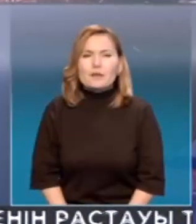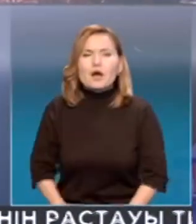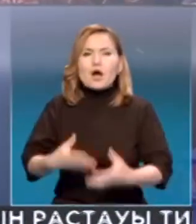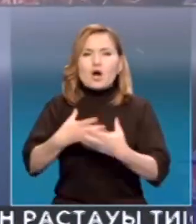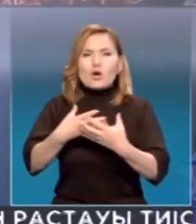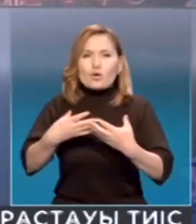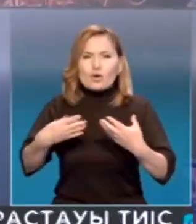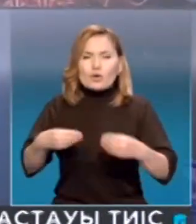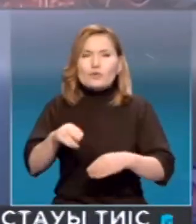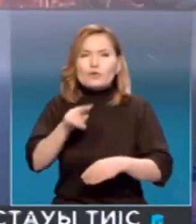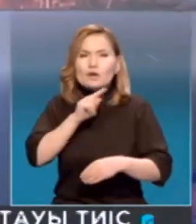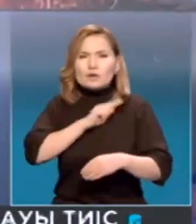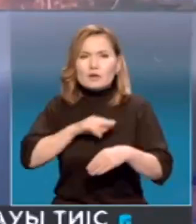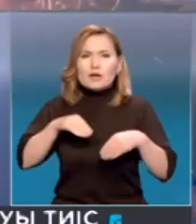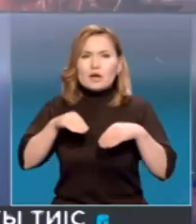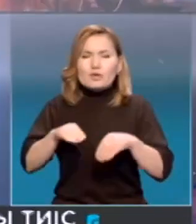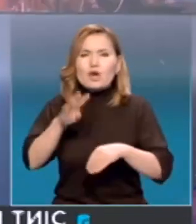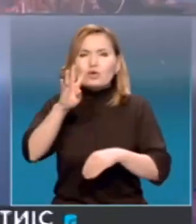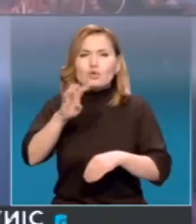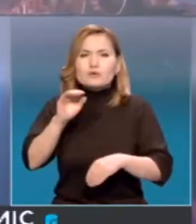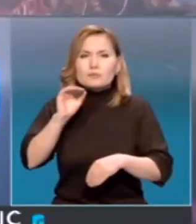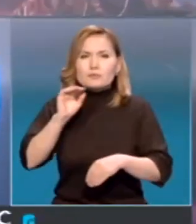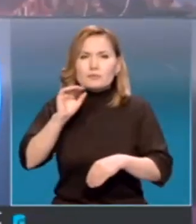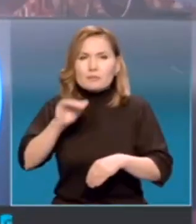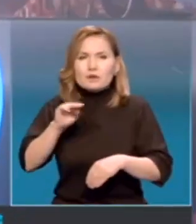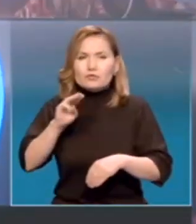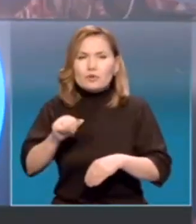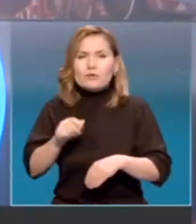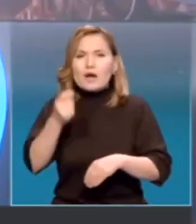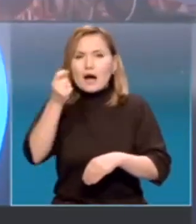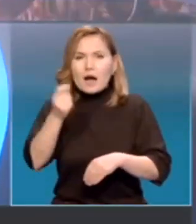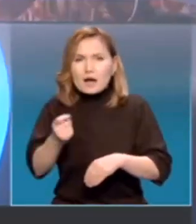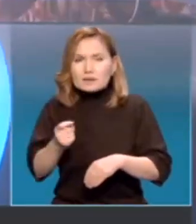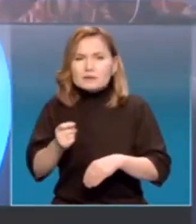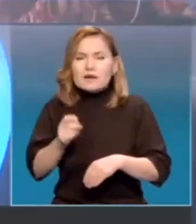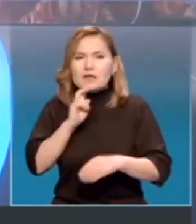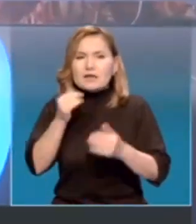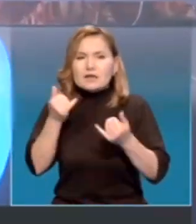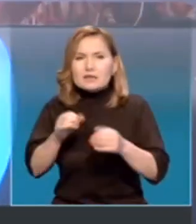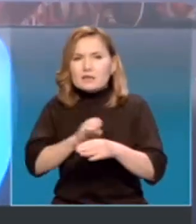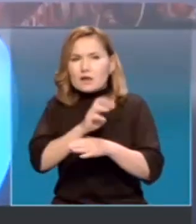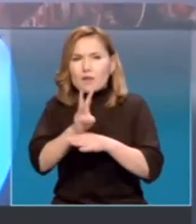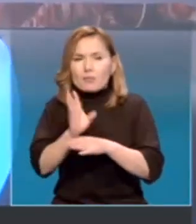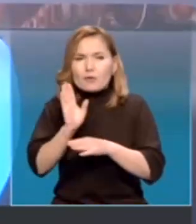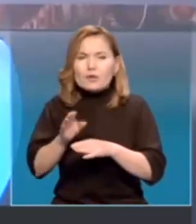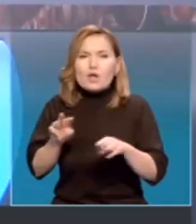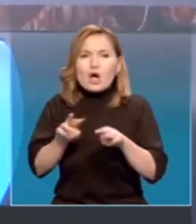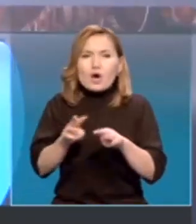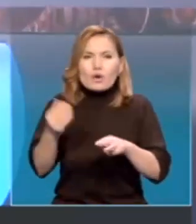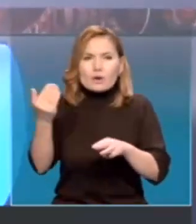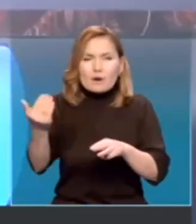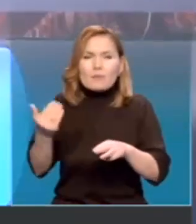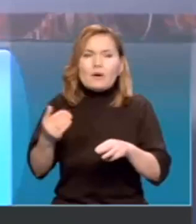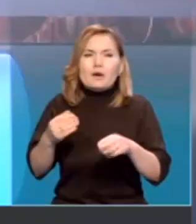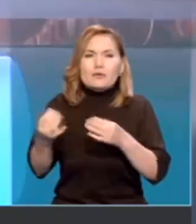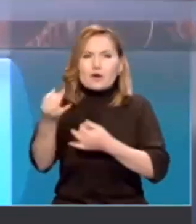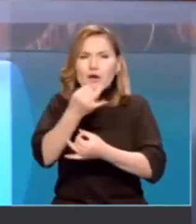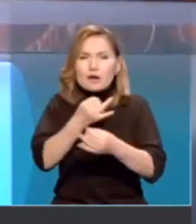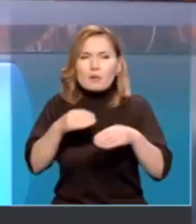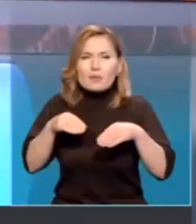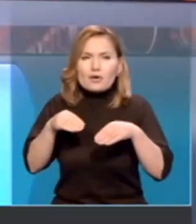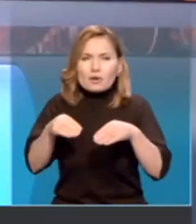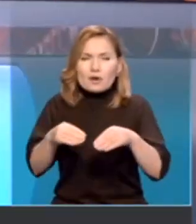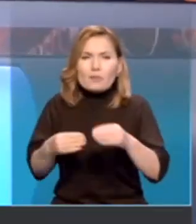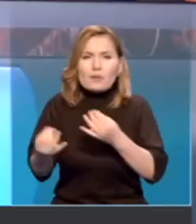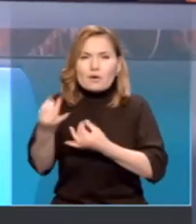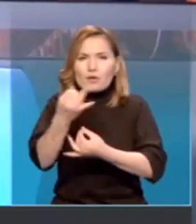Көктемгі дала жұмыстарына 400 мың тоннадан астам арзан дизель отыны бөлінбек. Үкіметте егін егу науқанына дайындық барысы